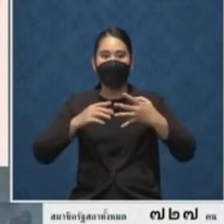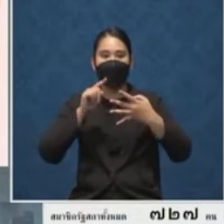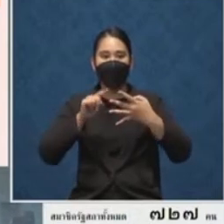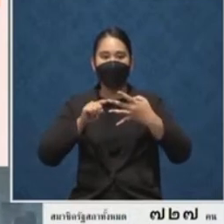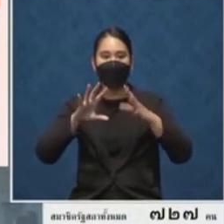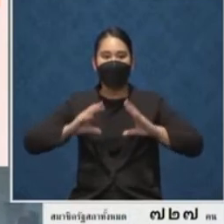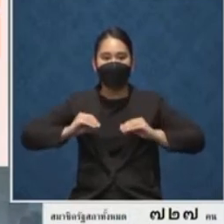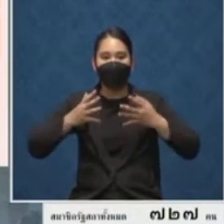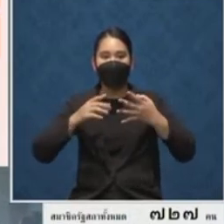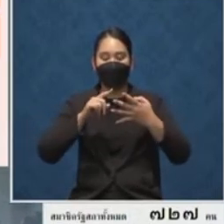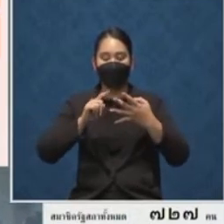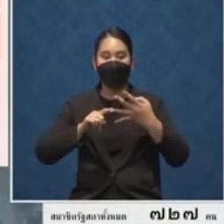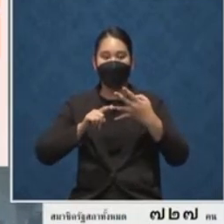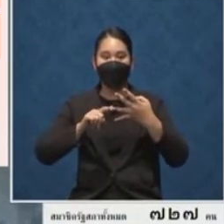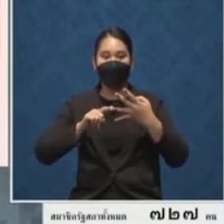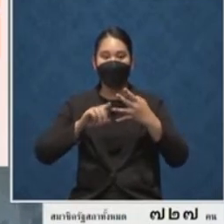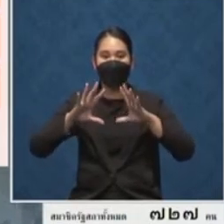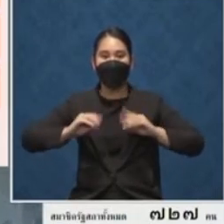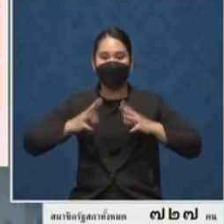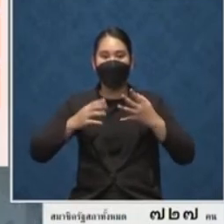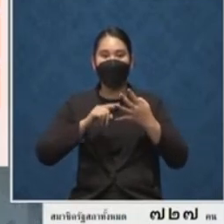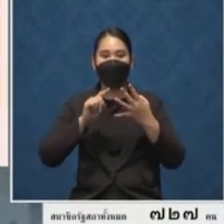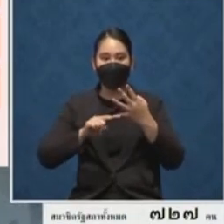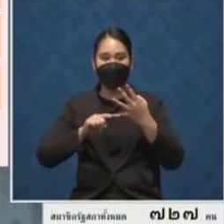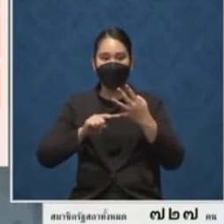ไม่รับหลักการ4ไม่รับหลักการครับ